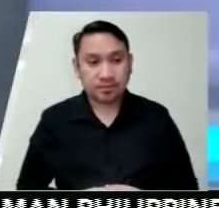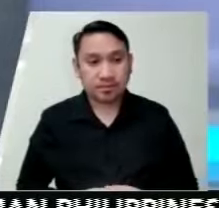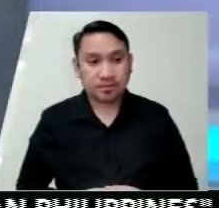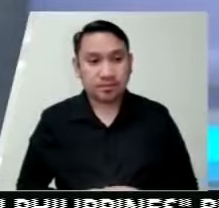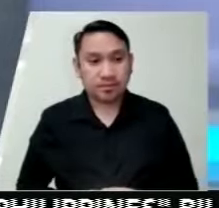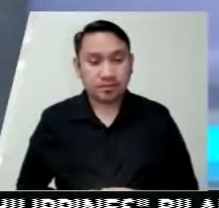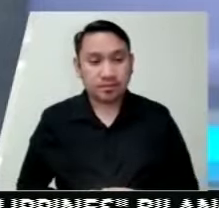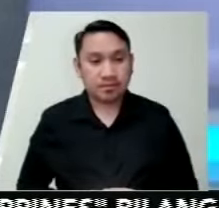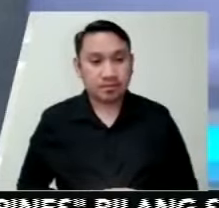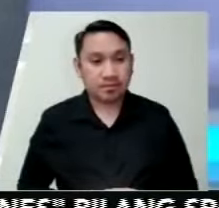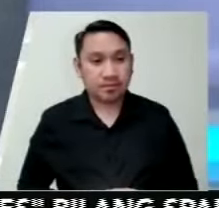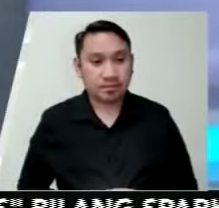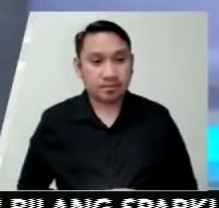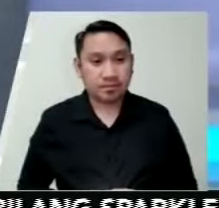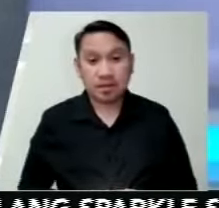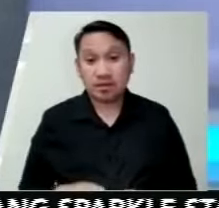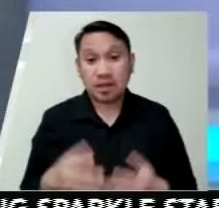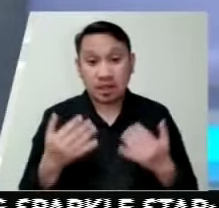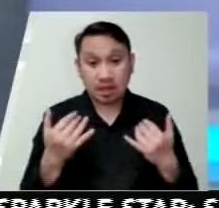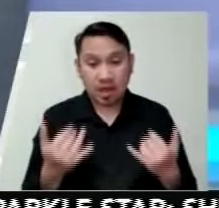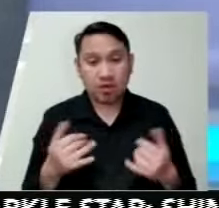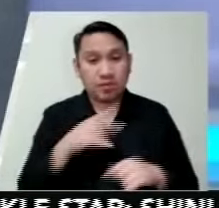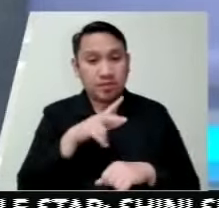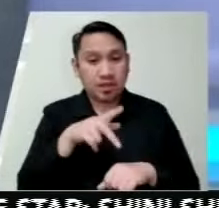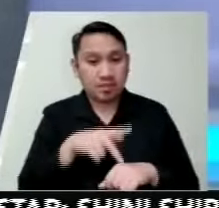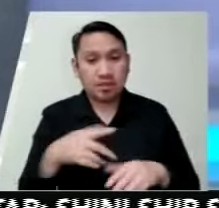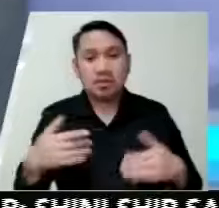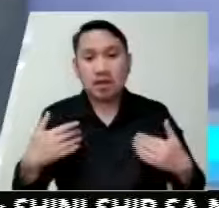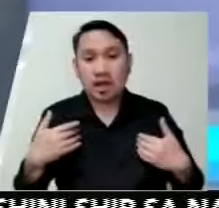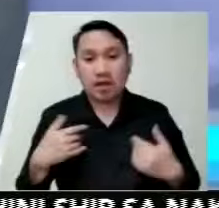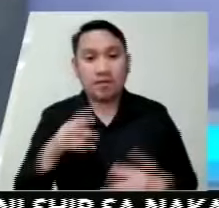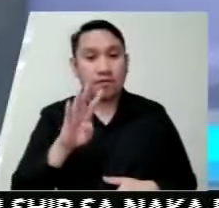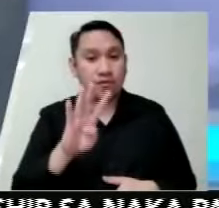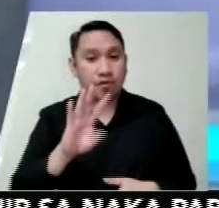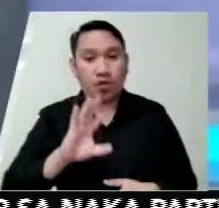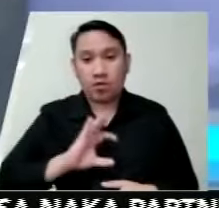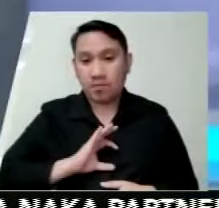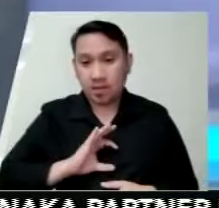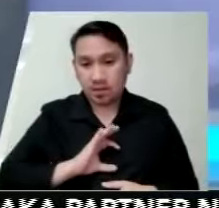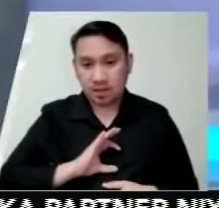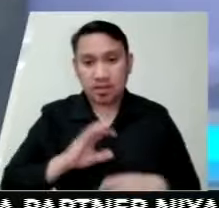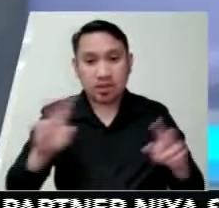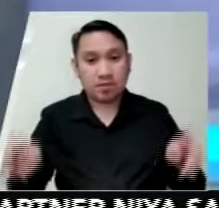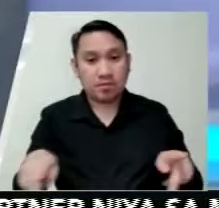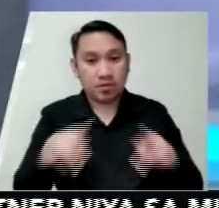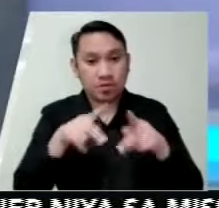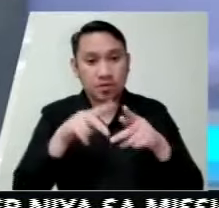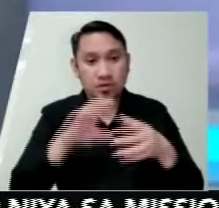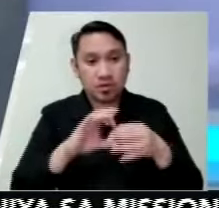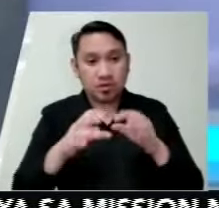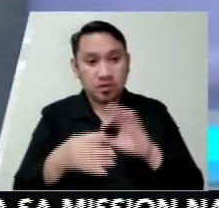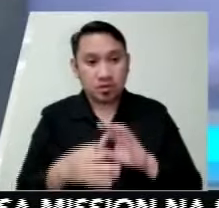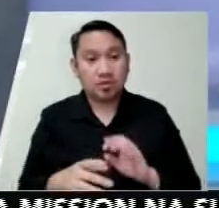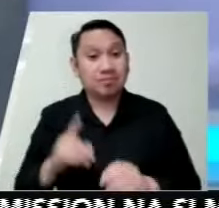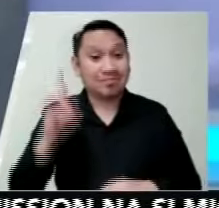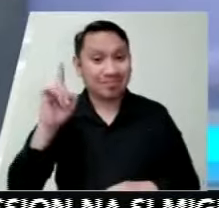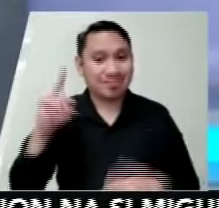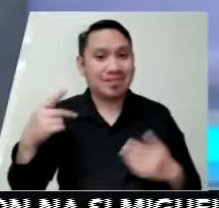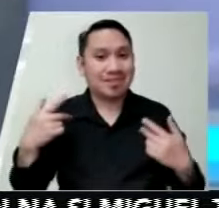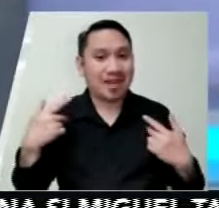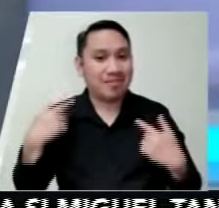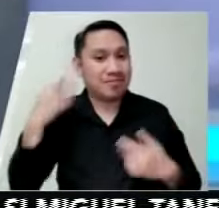Umabot na sa 4 ang medalya ng Pilipinas sa 2024 Paris Olympics matapos makabronze ni Nesty Petesio sa women's